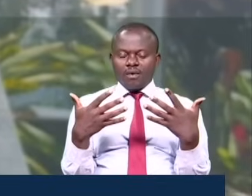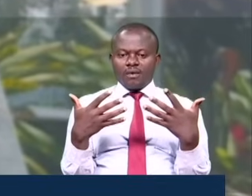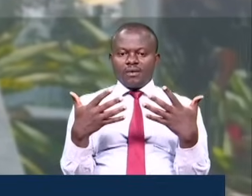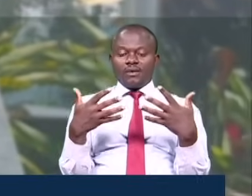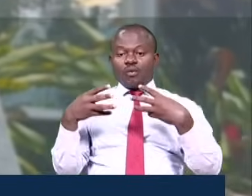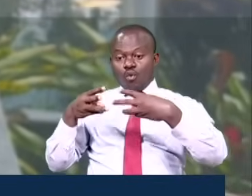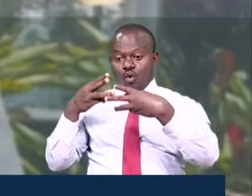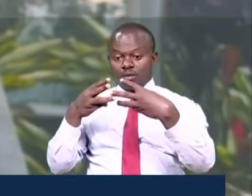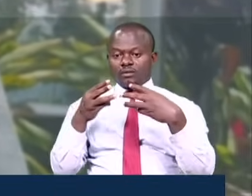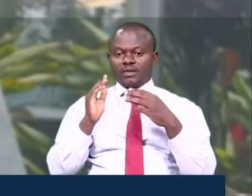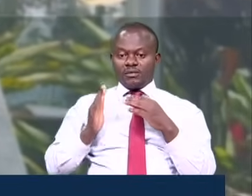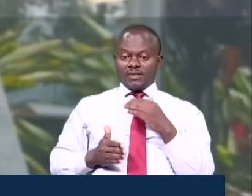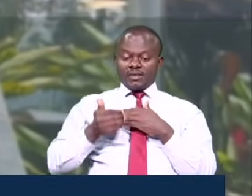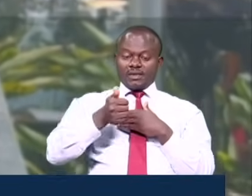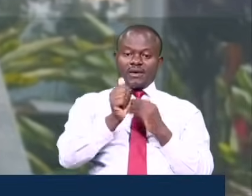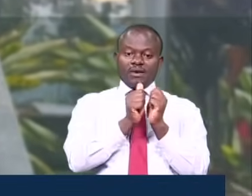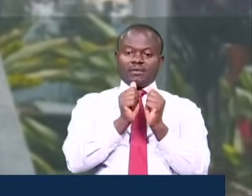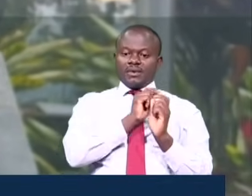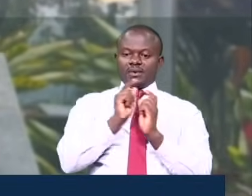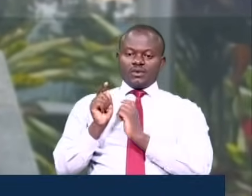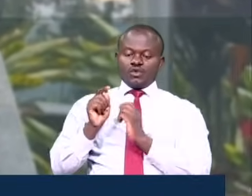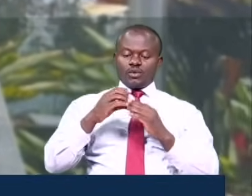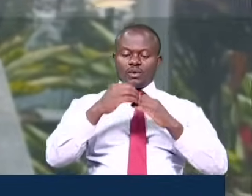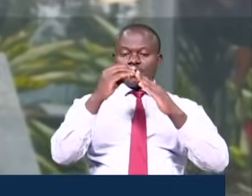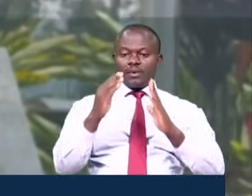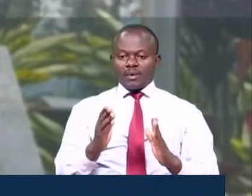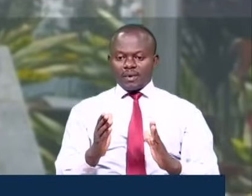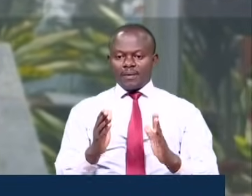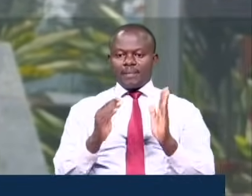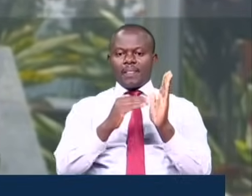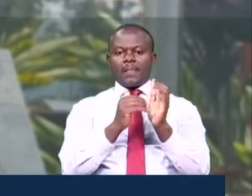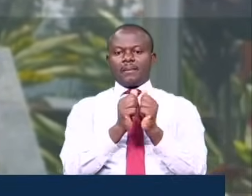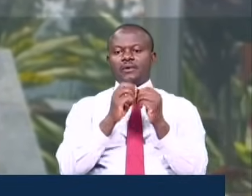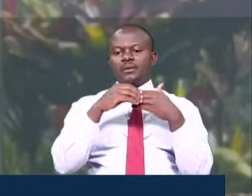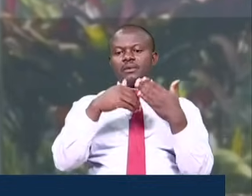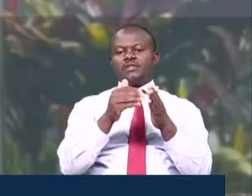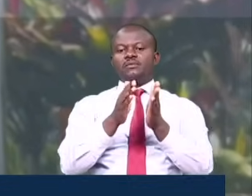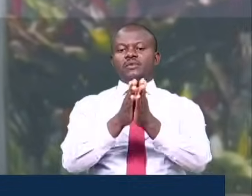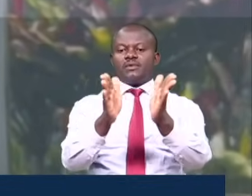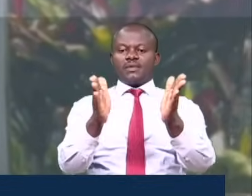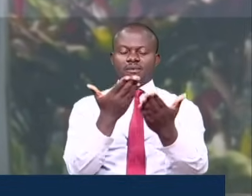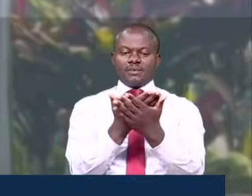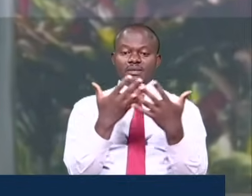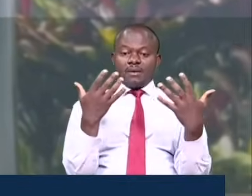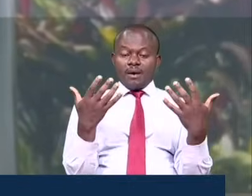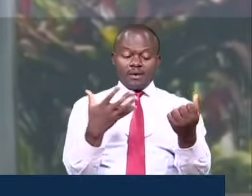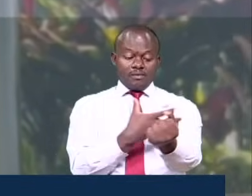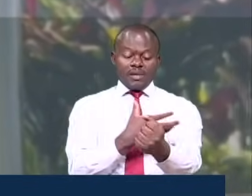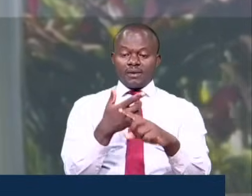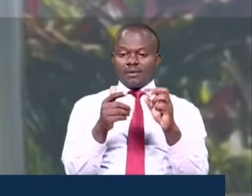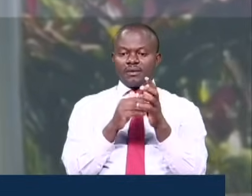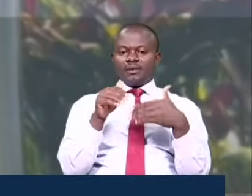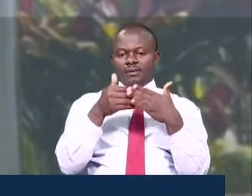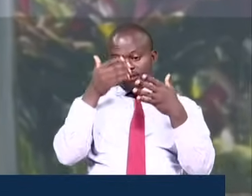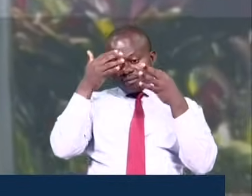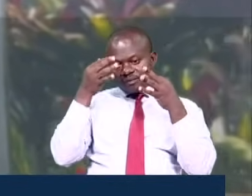imyitwarire yaho giti cyawe ndetse n'abasirikare bashobora kuyobora ndetse n'ubuyobozi muri rusange bisaba imbaraga ndetse no